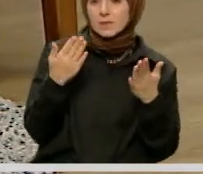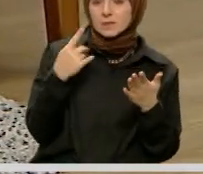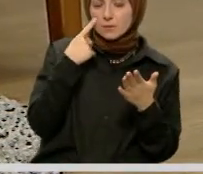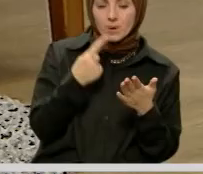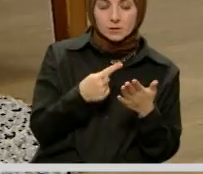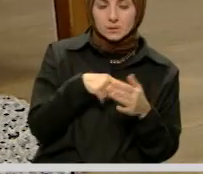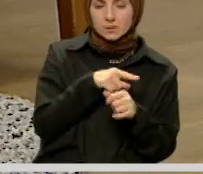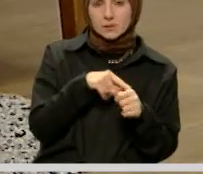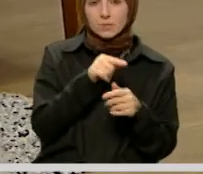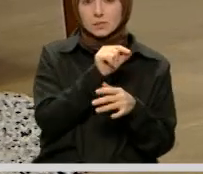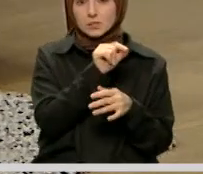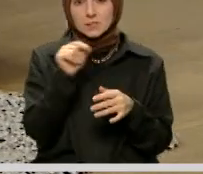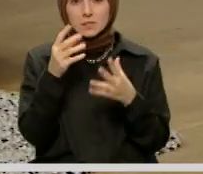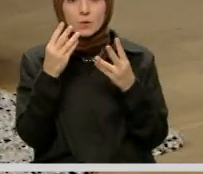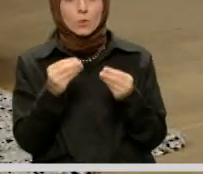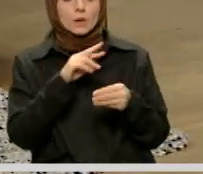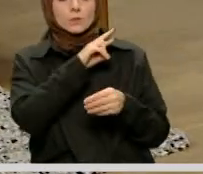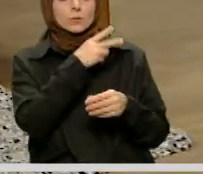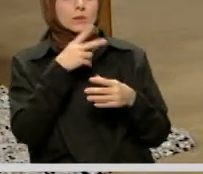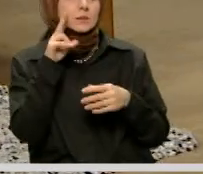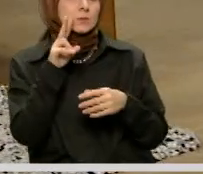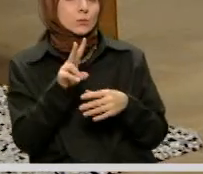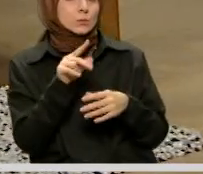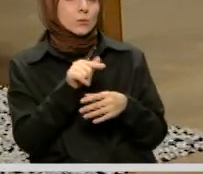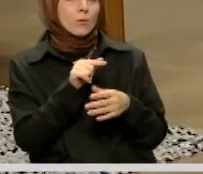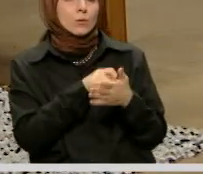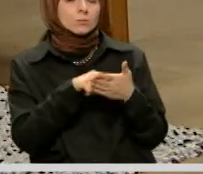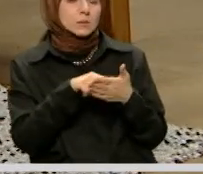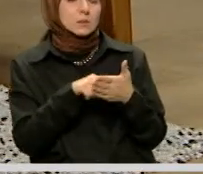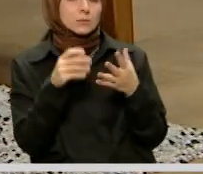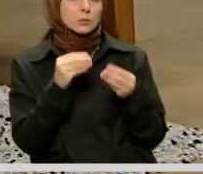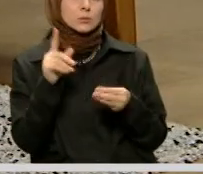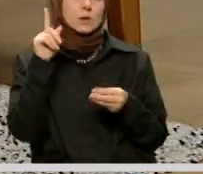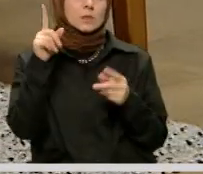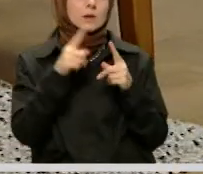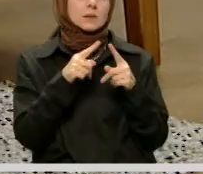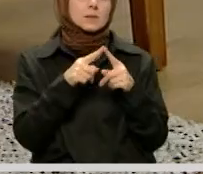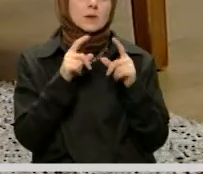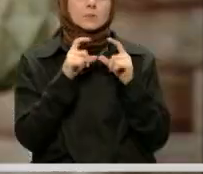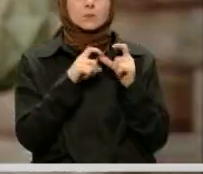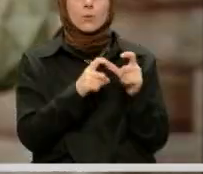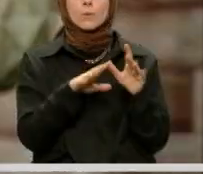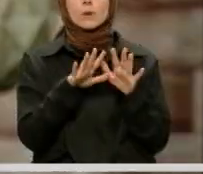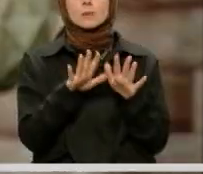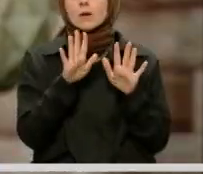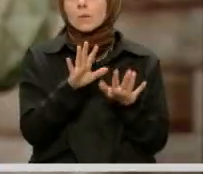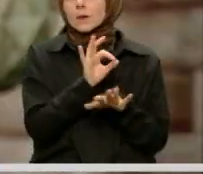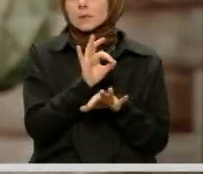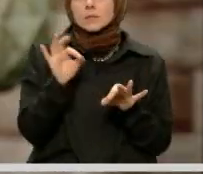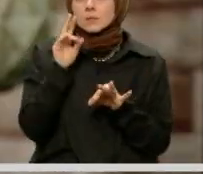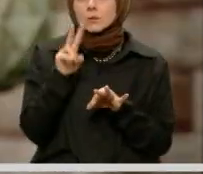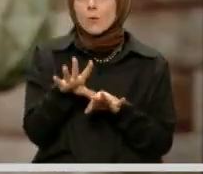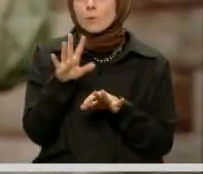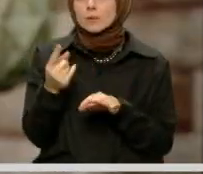günahlar görülür. Aha. Silinmiştir aslında, affedilmiştir. Allah onun hesabını sormayacağım demektir. Hı hı. Ama bir de hiç sizin de görmediğiniz